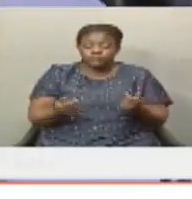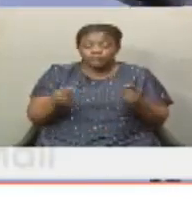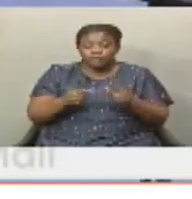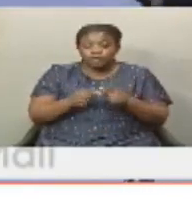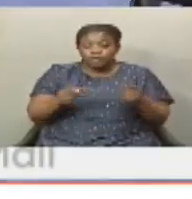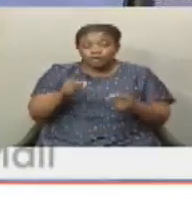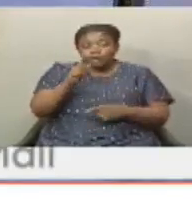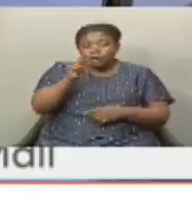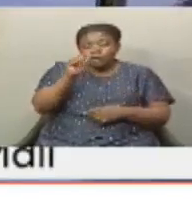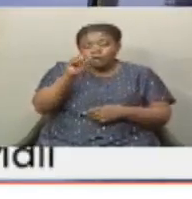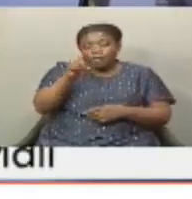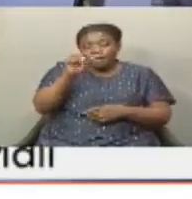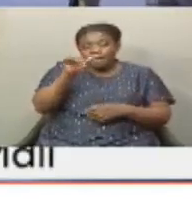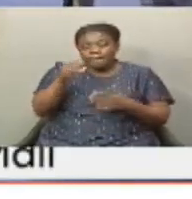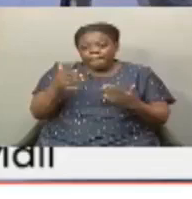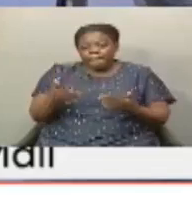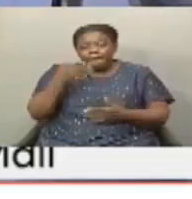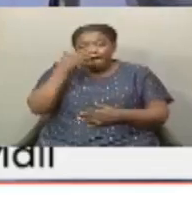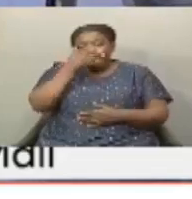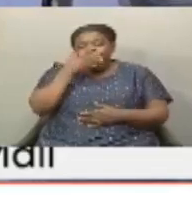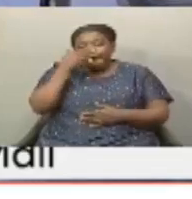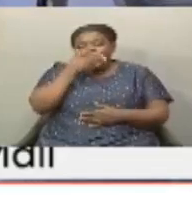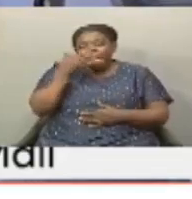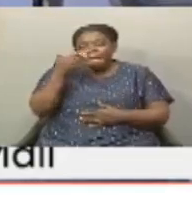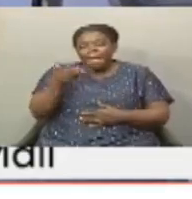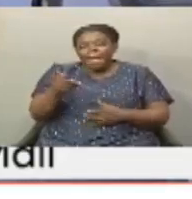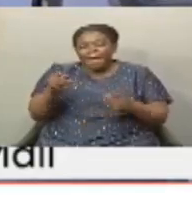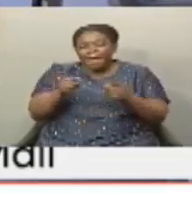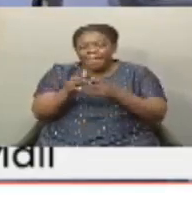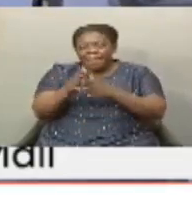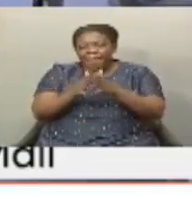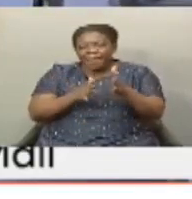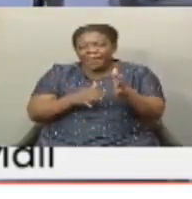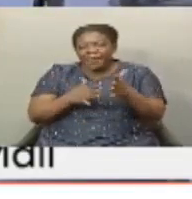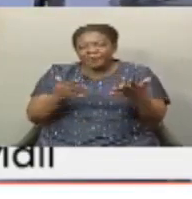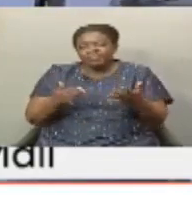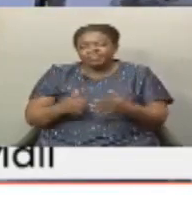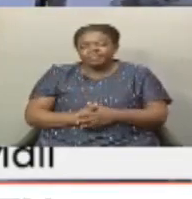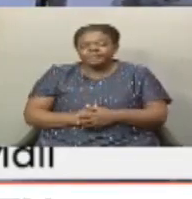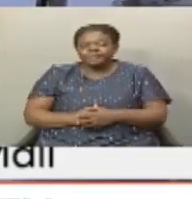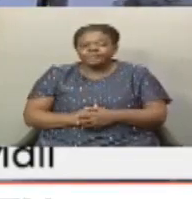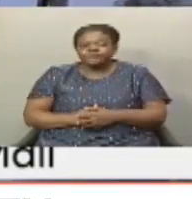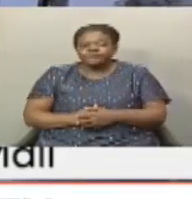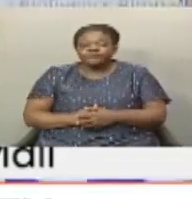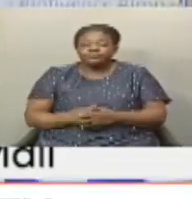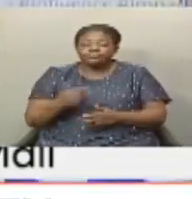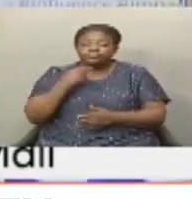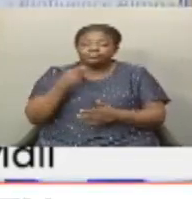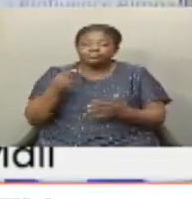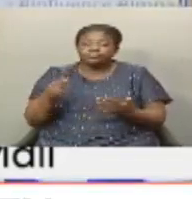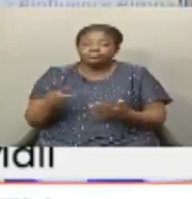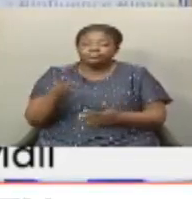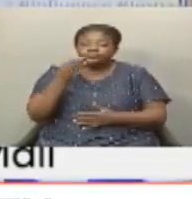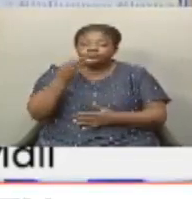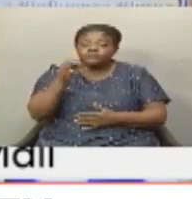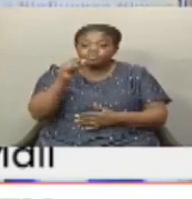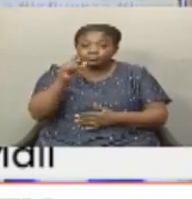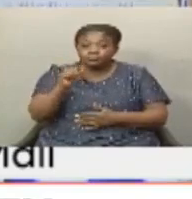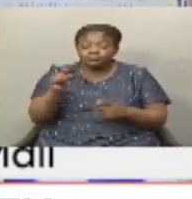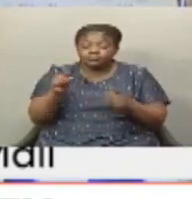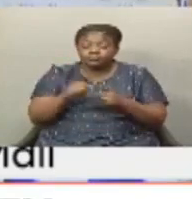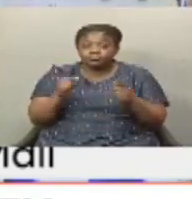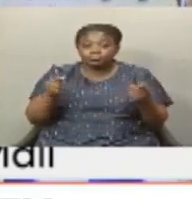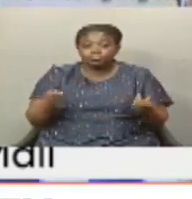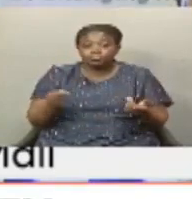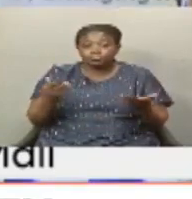obw'ekibumba. Entangawuuzi butono, entangawuuzi ayoza ekibumba, ayoza ekibumba, abalina amasavu ku kibumba, abalina